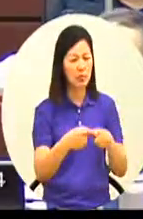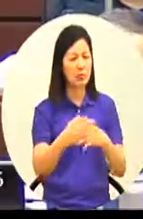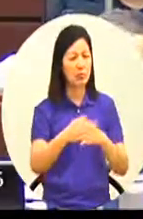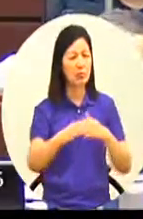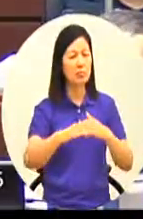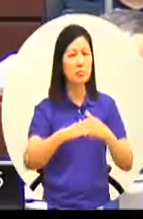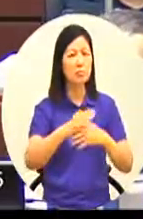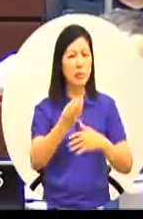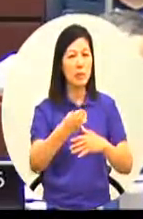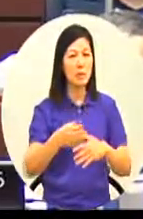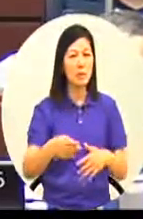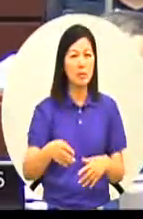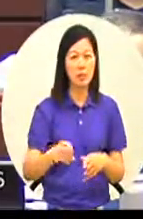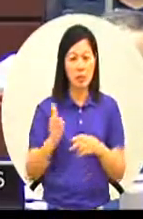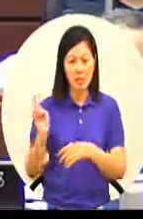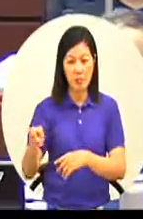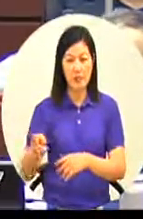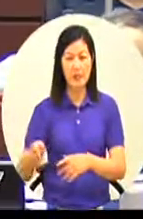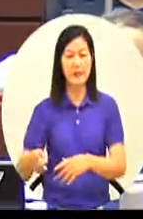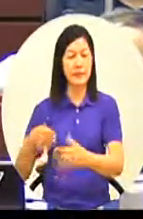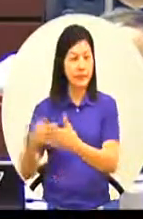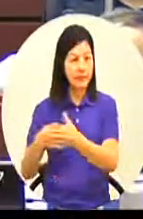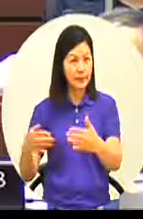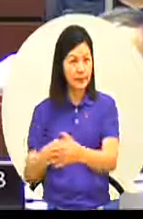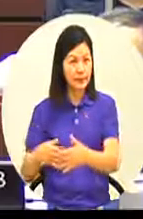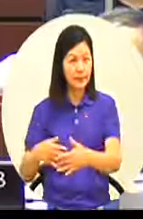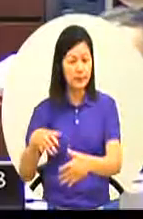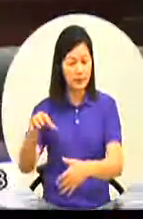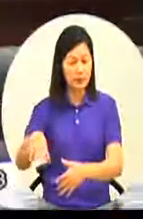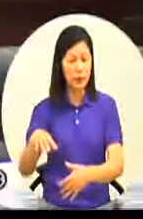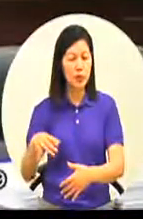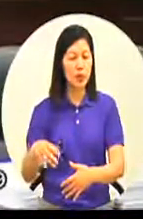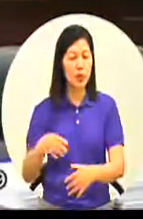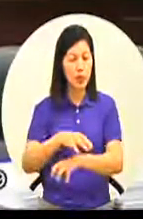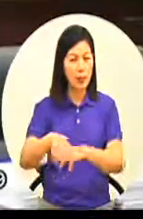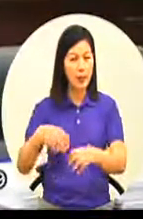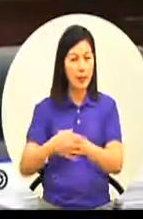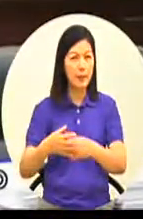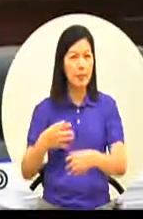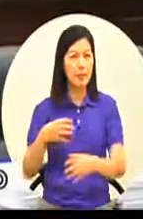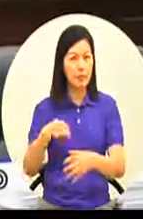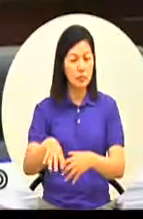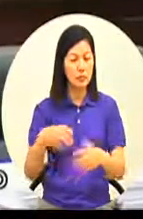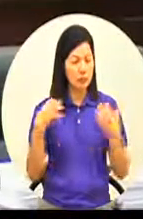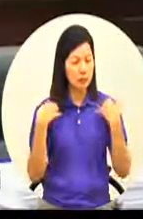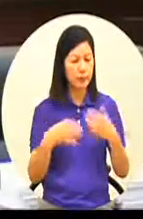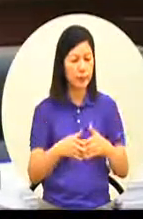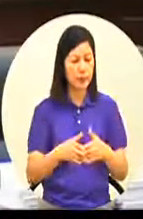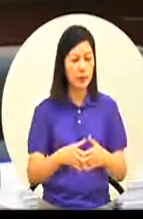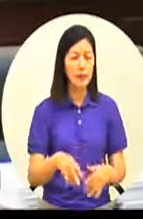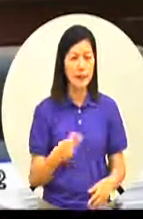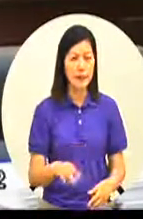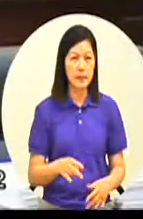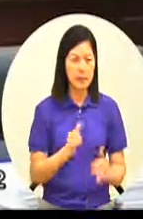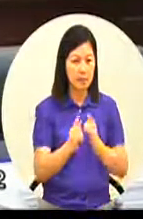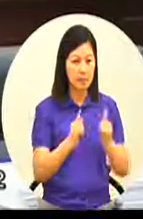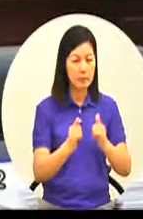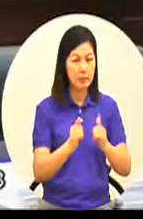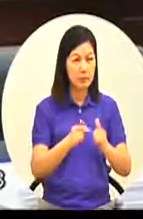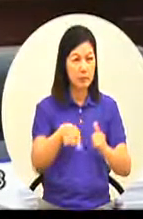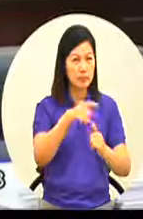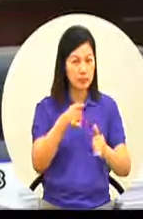局或者其他环保局的业务嘛。 主委是这样的哈，当然这个民调出来，市长也看这份民调，讲那